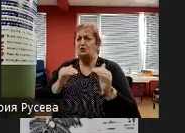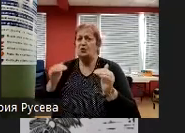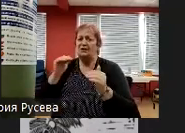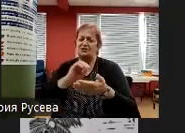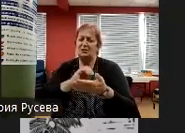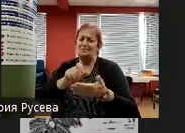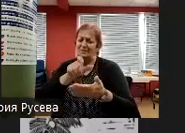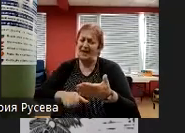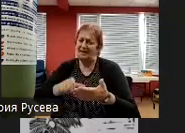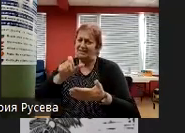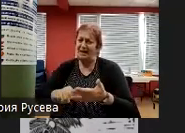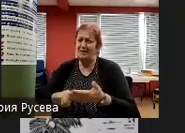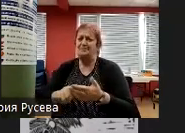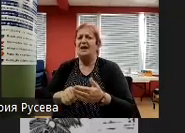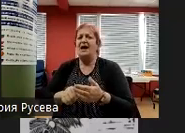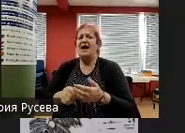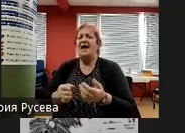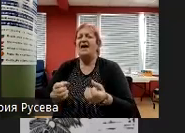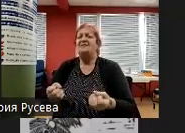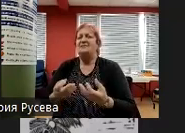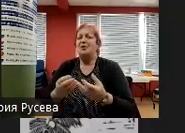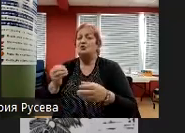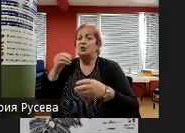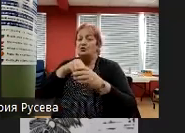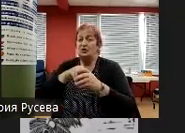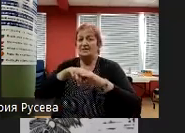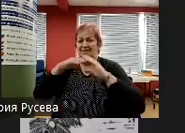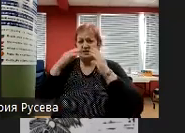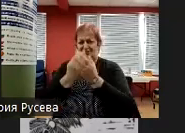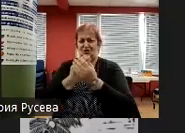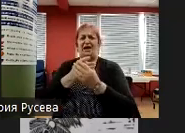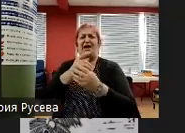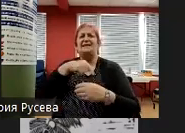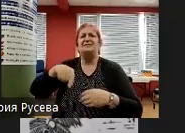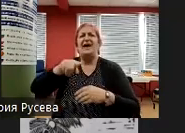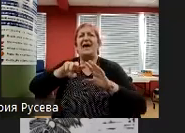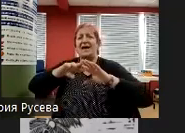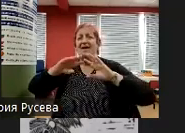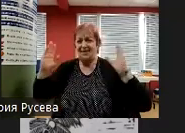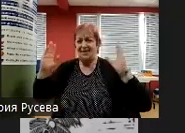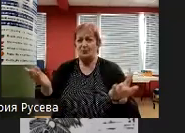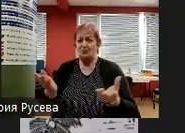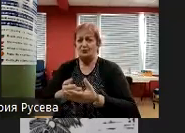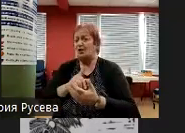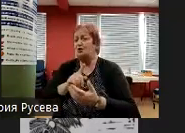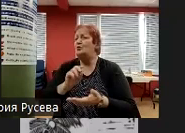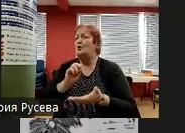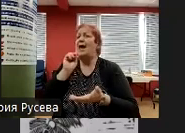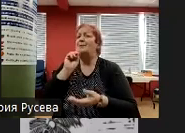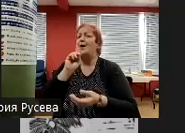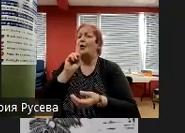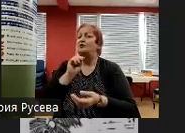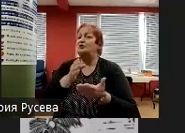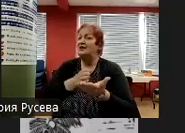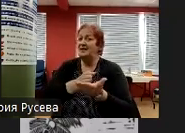с увреждане има възможност за участие във всички сфери на обществото. Това не е препоръчителният начин,